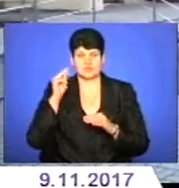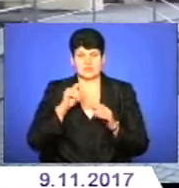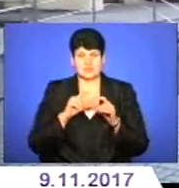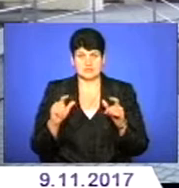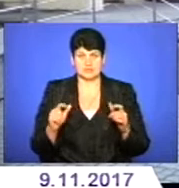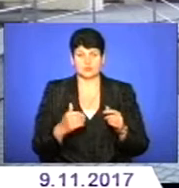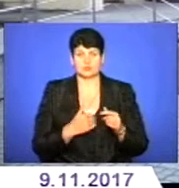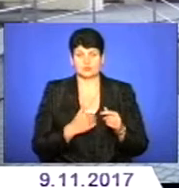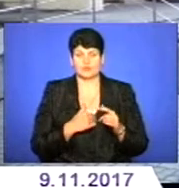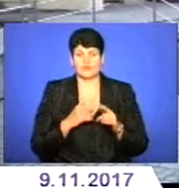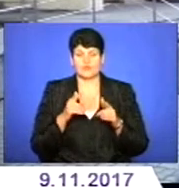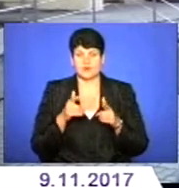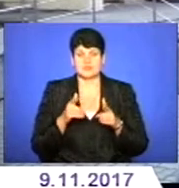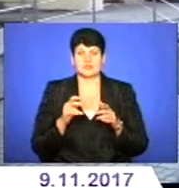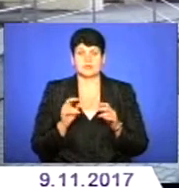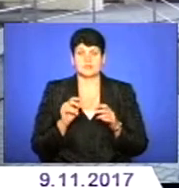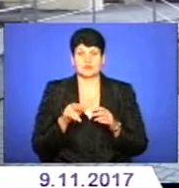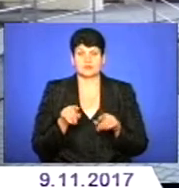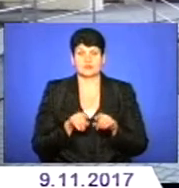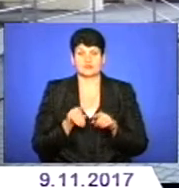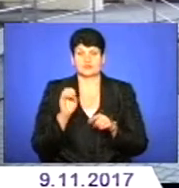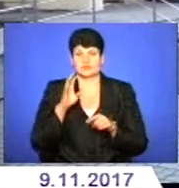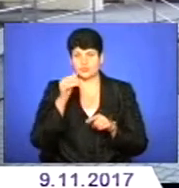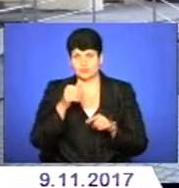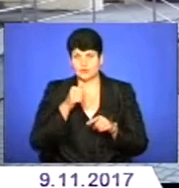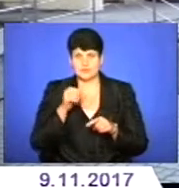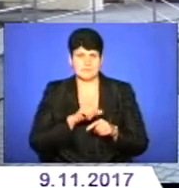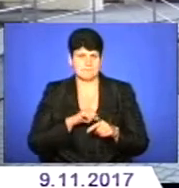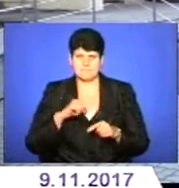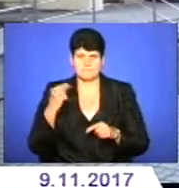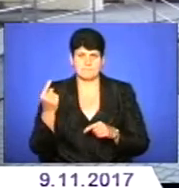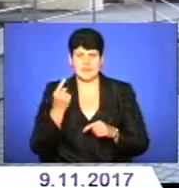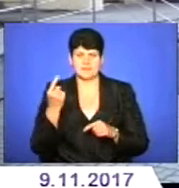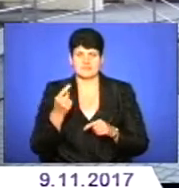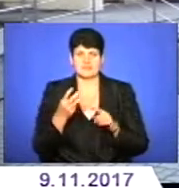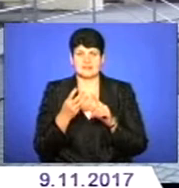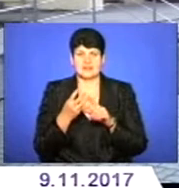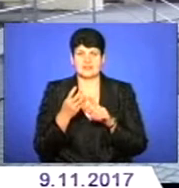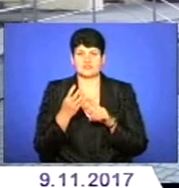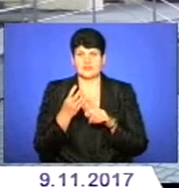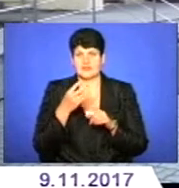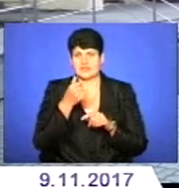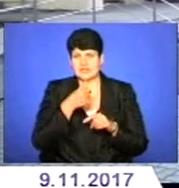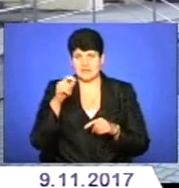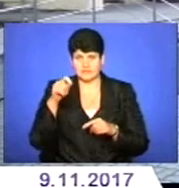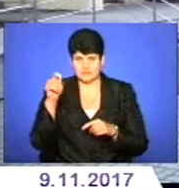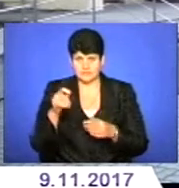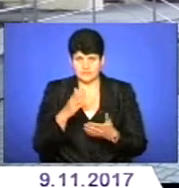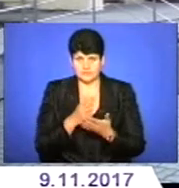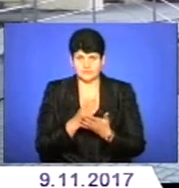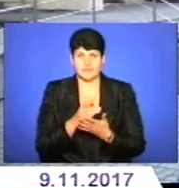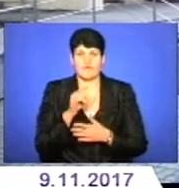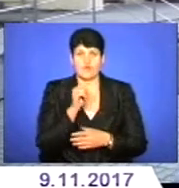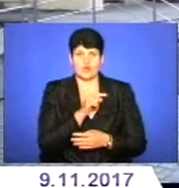добровольці, особливо ті хлопці, які пішли, як Сергій, в 2014 році, одні з самих перших, і які вже третій, навіть четвертий рік на війні, то